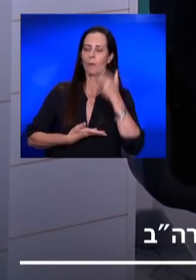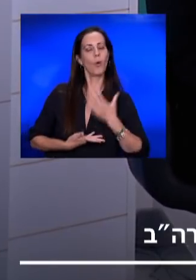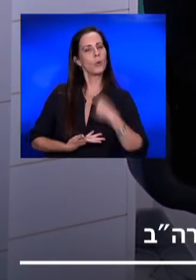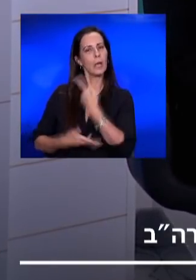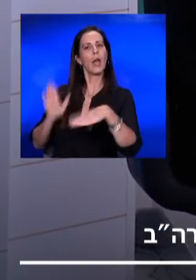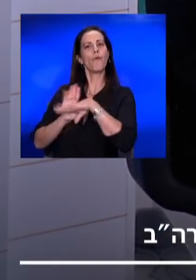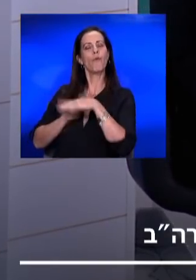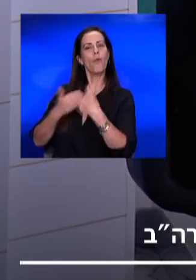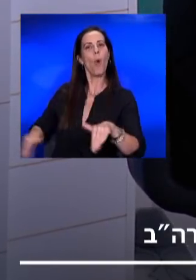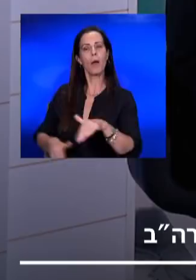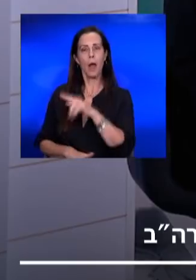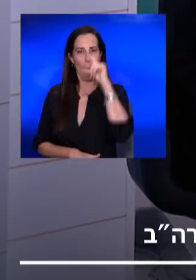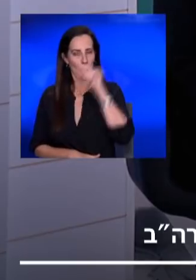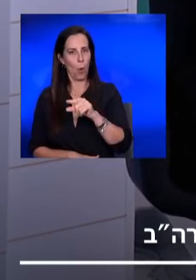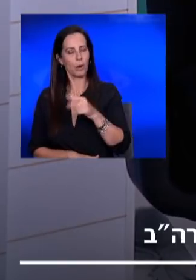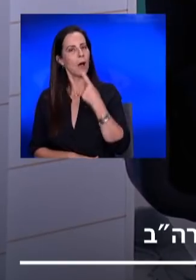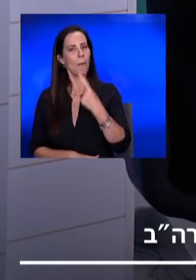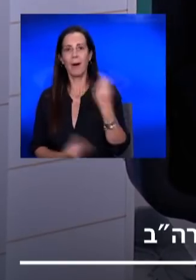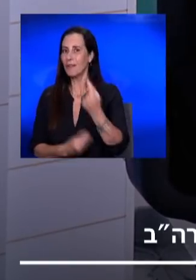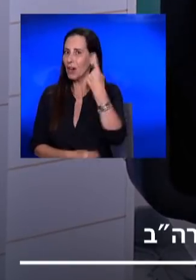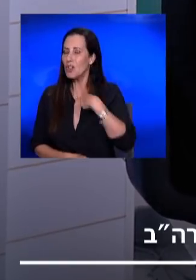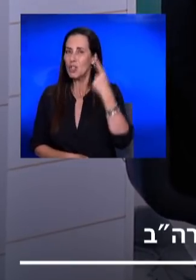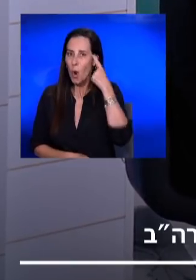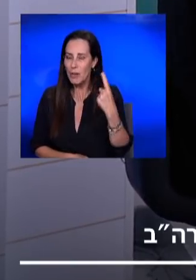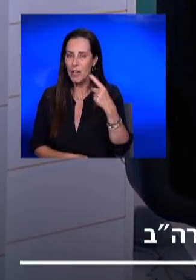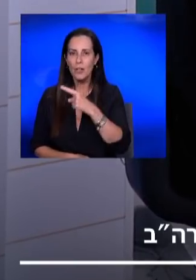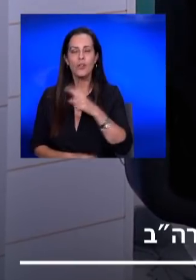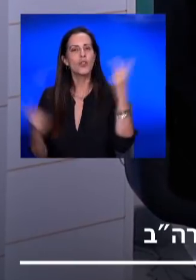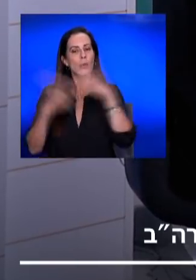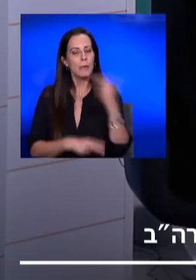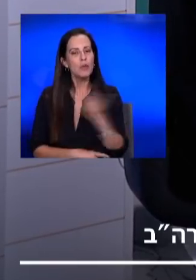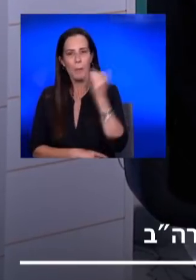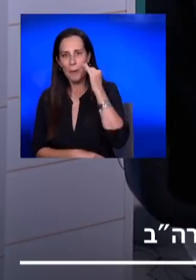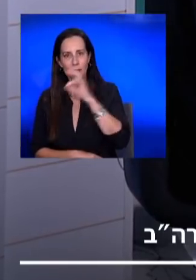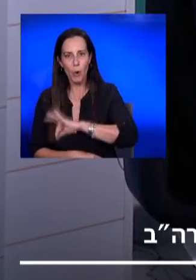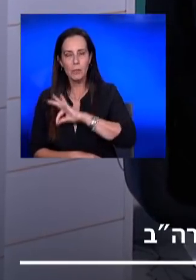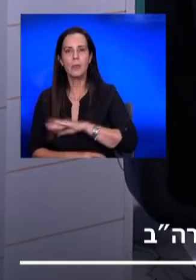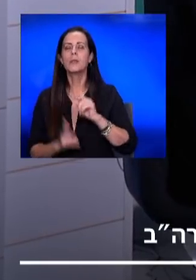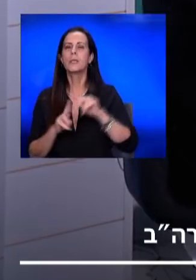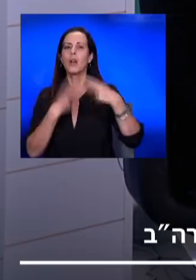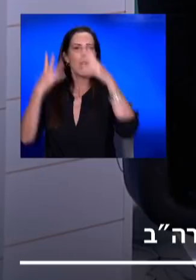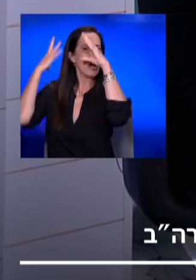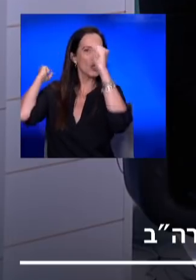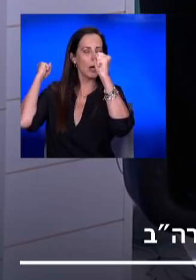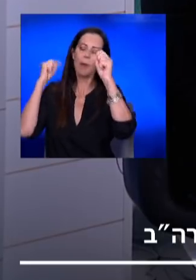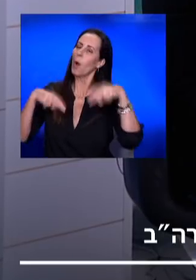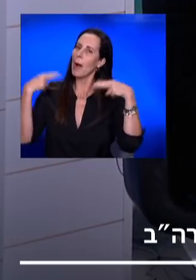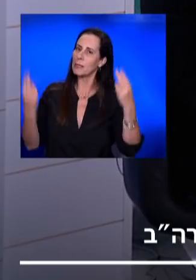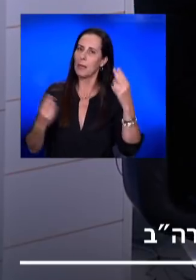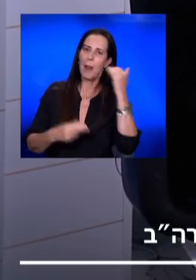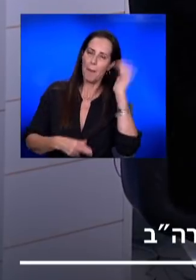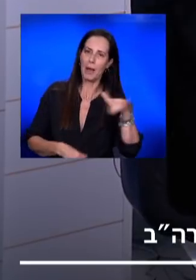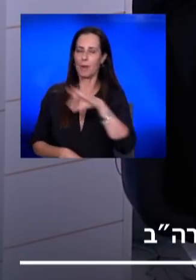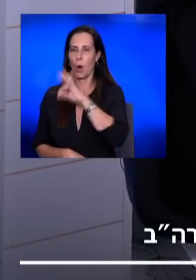אדומים. עכשיו פוטין יוצא למצלמות, הדבר היחידי שאנחנו יודעים שהוסכם עליו קונקרטית, זה החזרת השגרירים בחזרה לוושינגטון